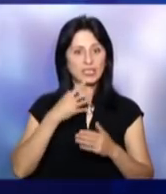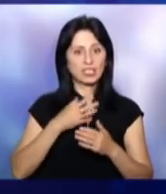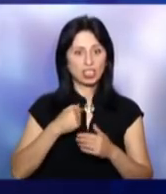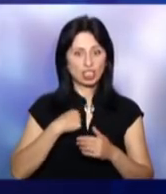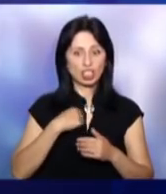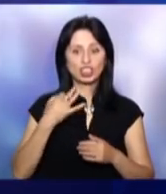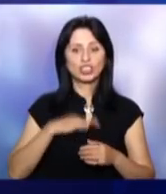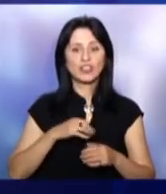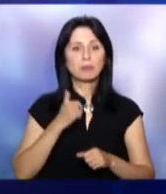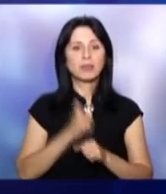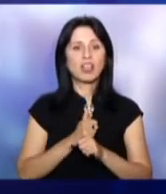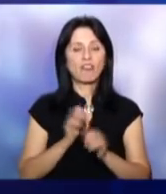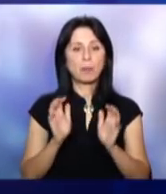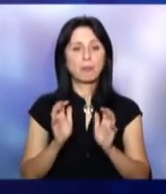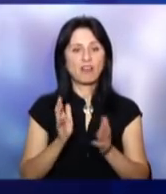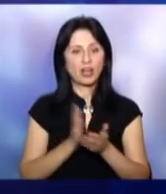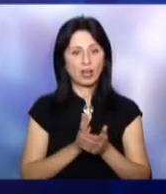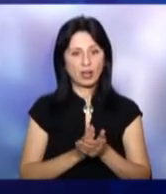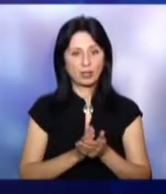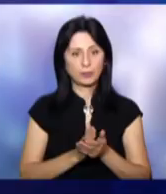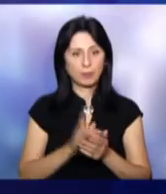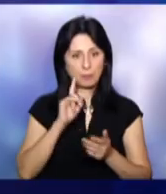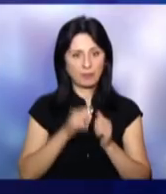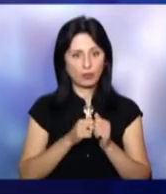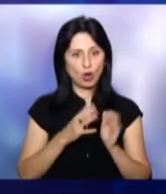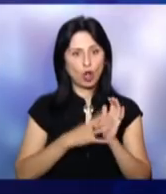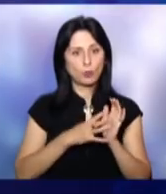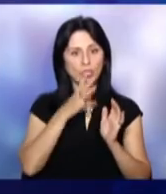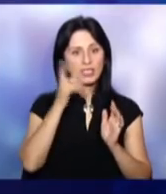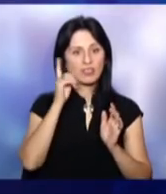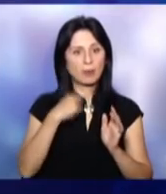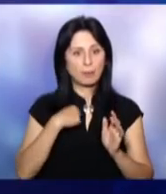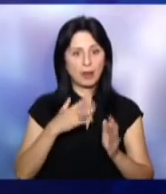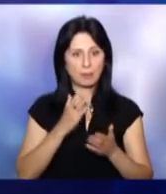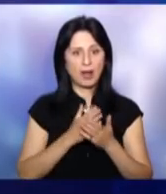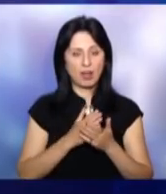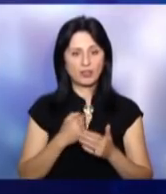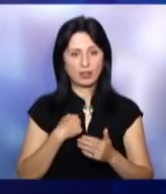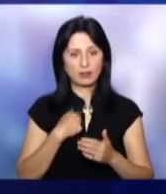შენ ხარ შენ შვილების მთავარი მფარველი. Მახსოვს 90-იან წლებში, როცა მე მყავდა